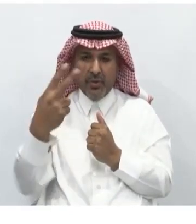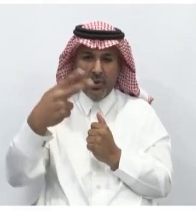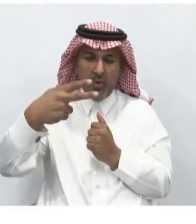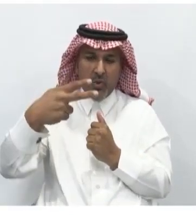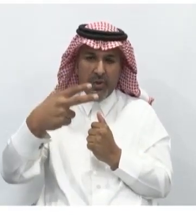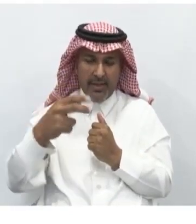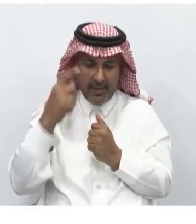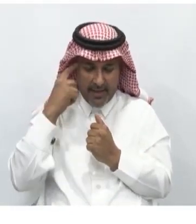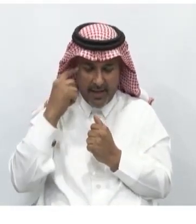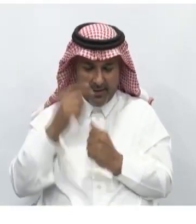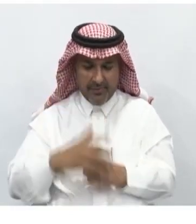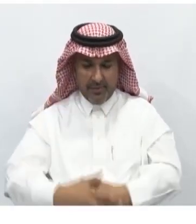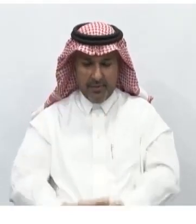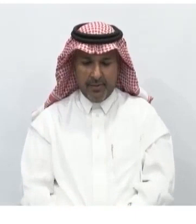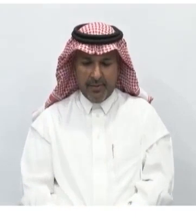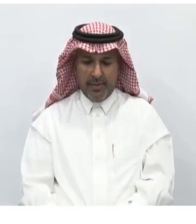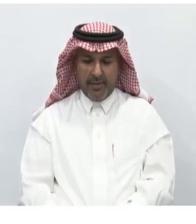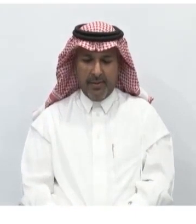129.83